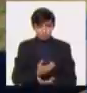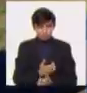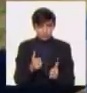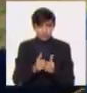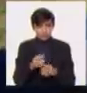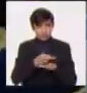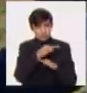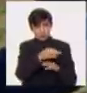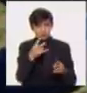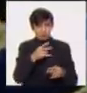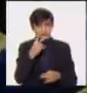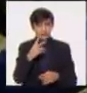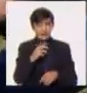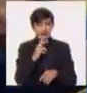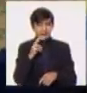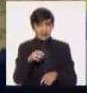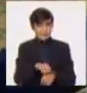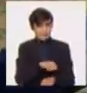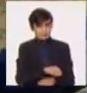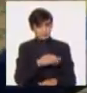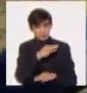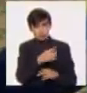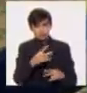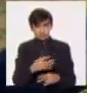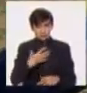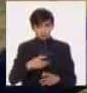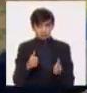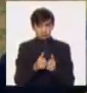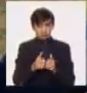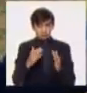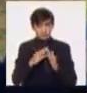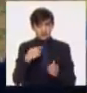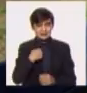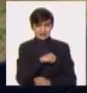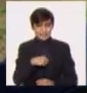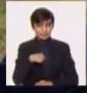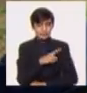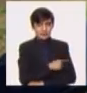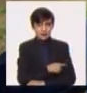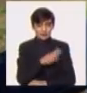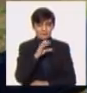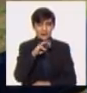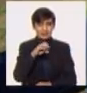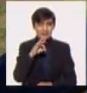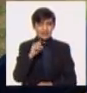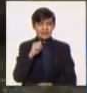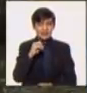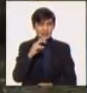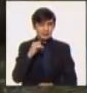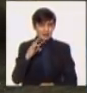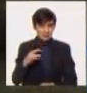жерден 2 шақырым аулақ салу керек. Мен өзім ветеринар врачпын, высшим образованием, пенсиядағы